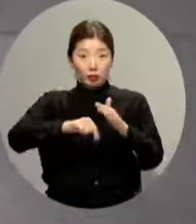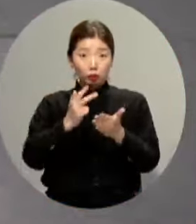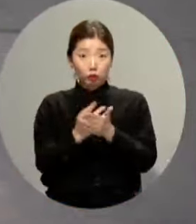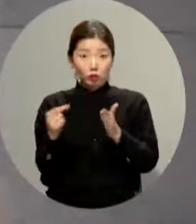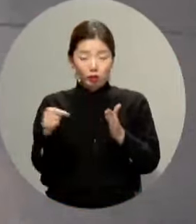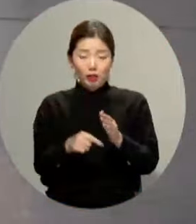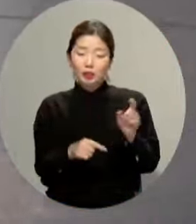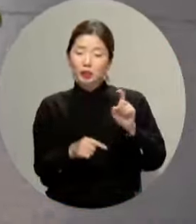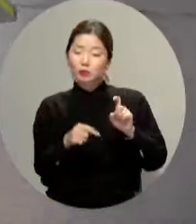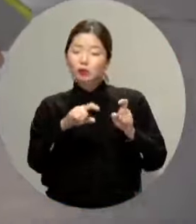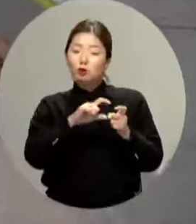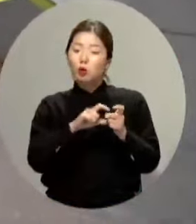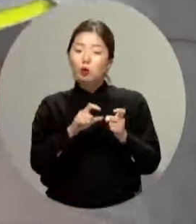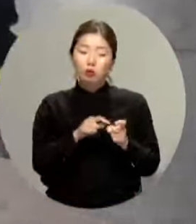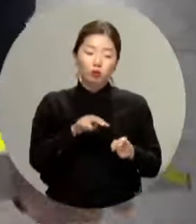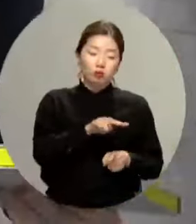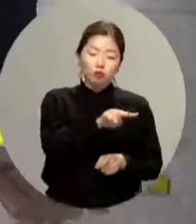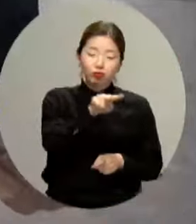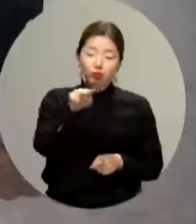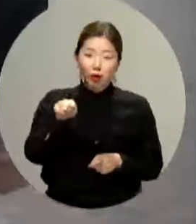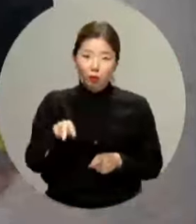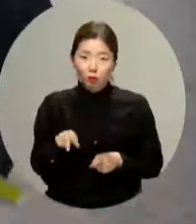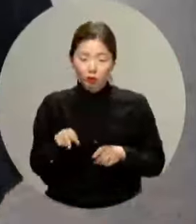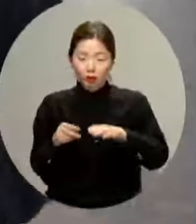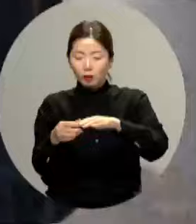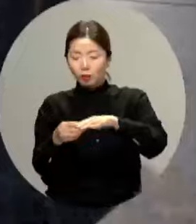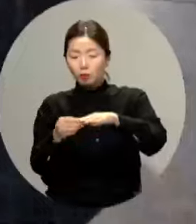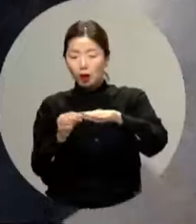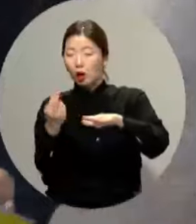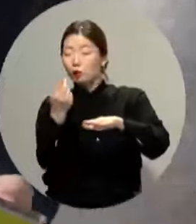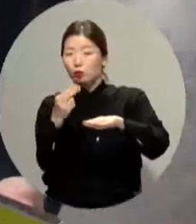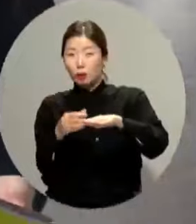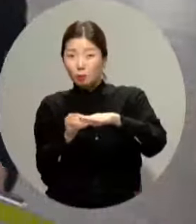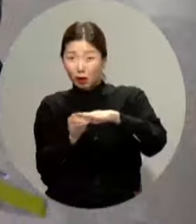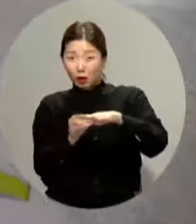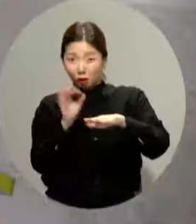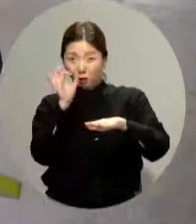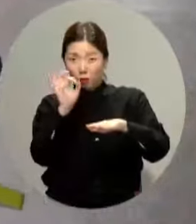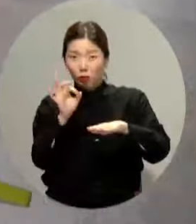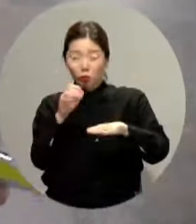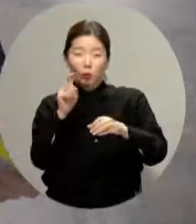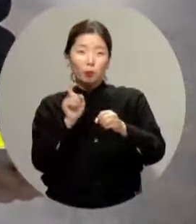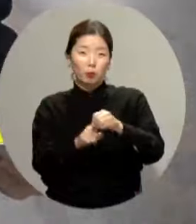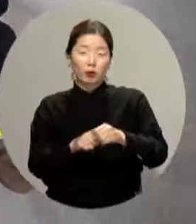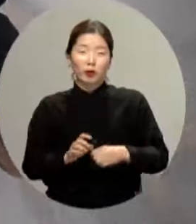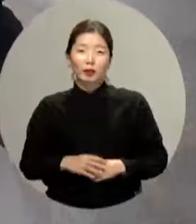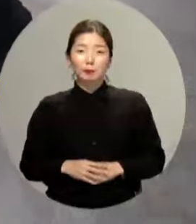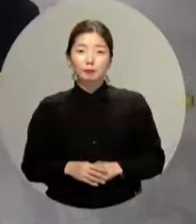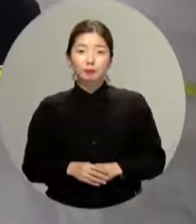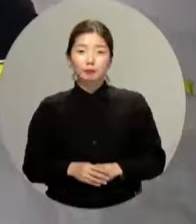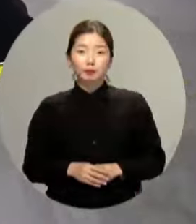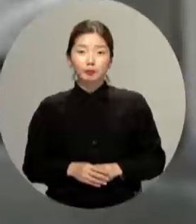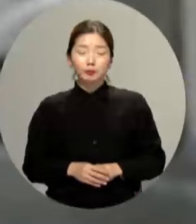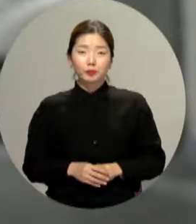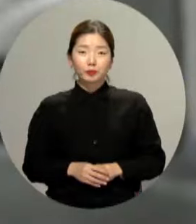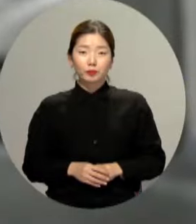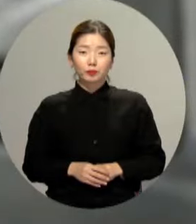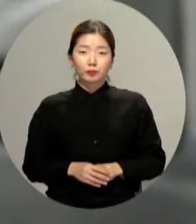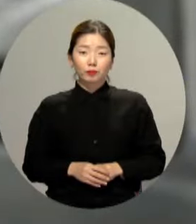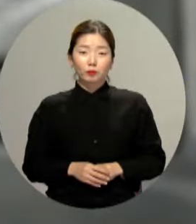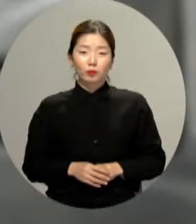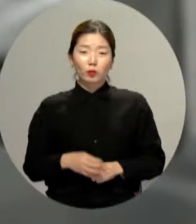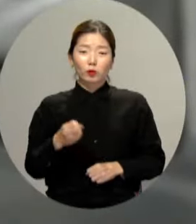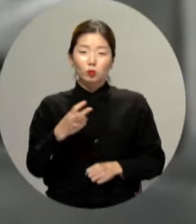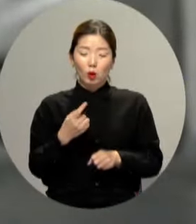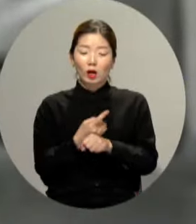들어와 10분가량 차량들을 둘러본 뒤 사이드미러가 접혀있지 않은 차량을 범행 대상으로 삼았습니다.